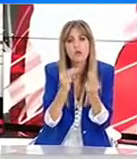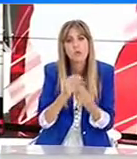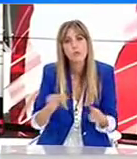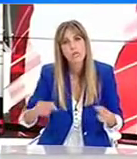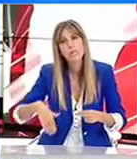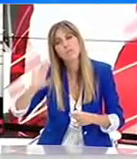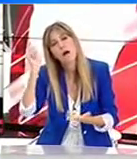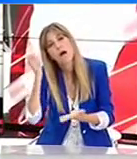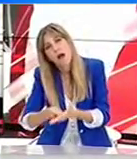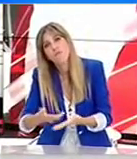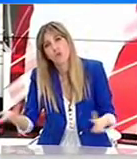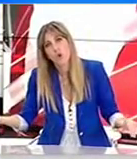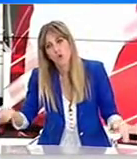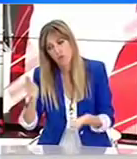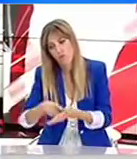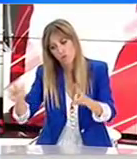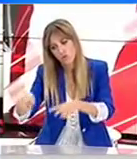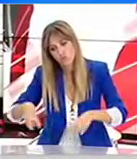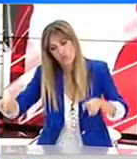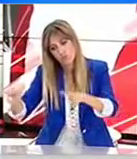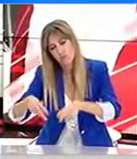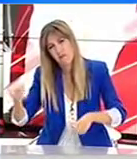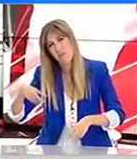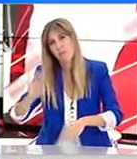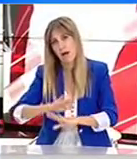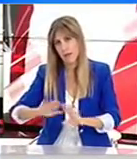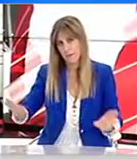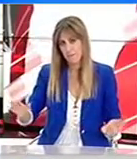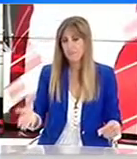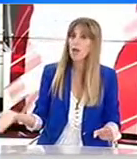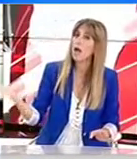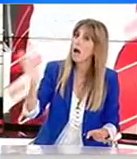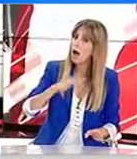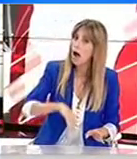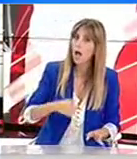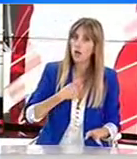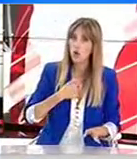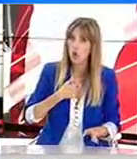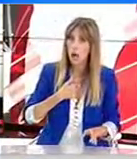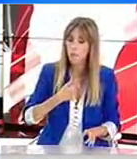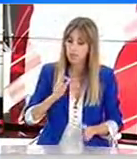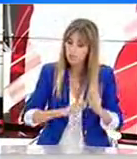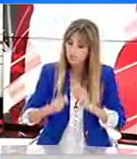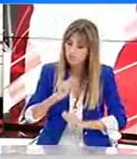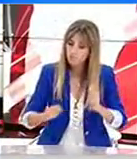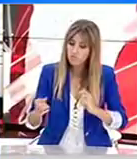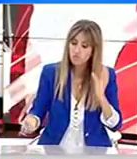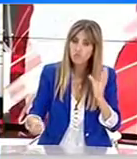Θεσπίσαμε την λεγόμενη εθνική σύνταξη στα 3,84 ως βάση